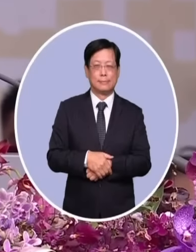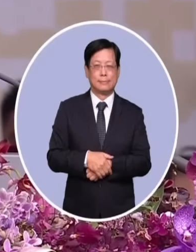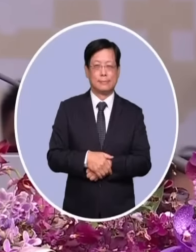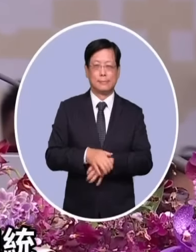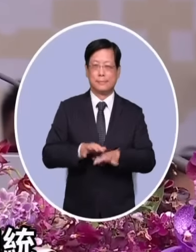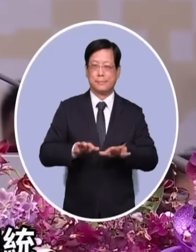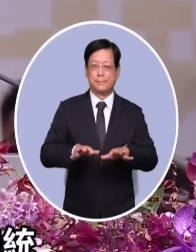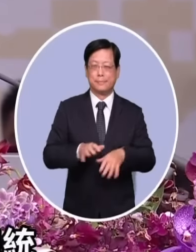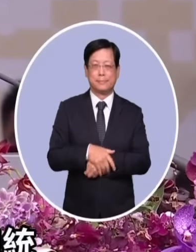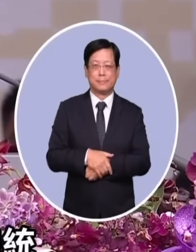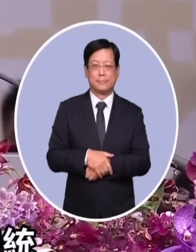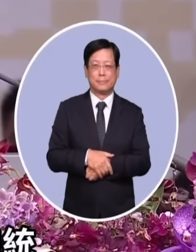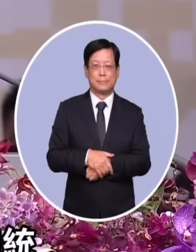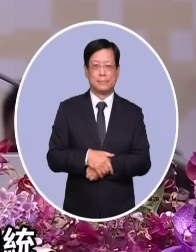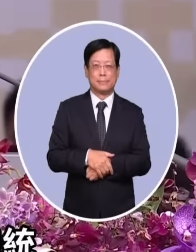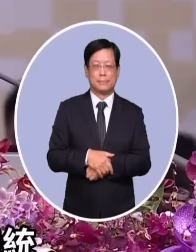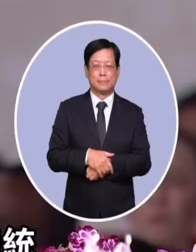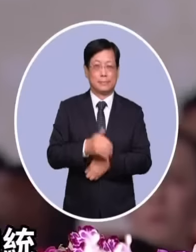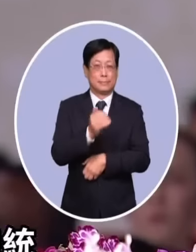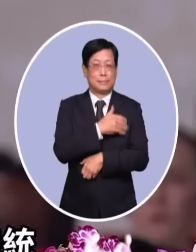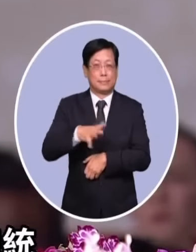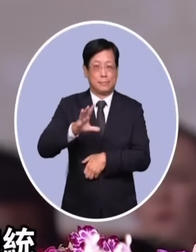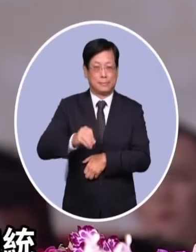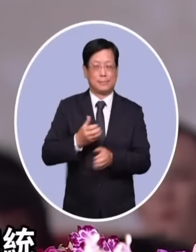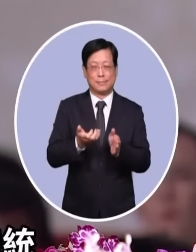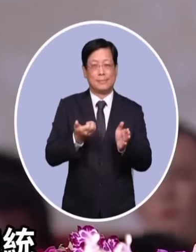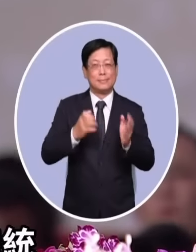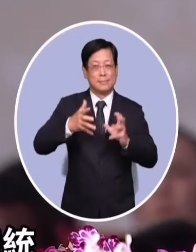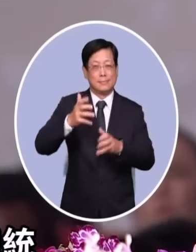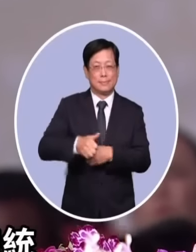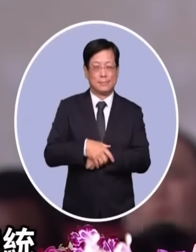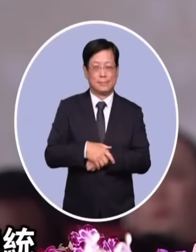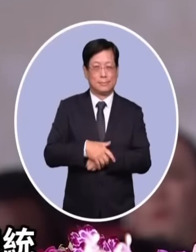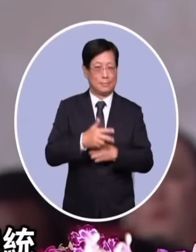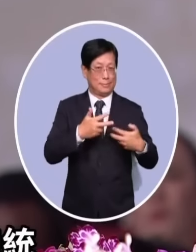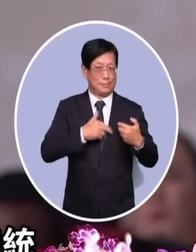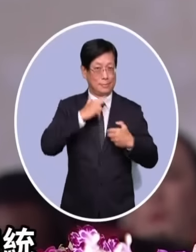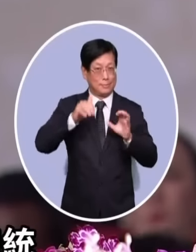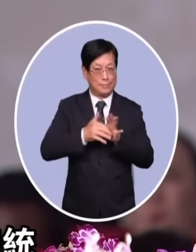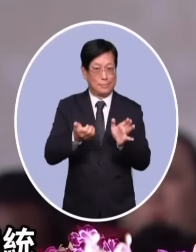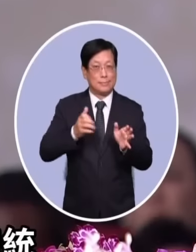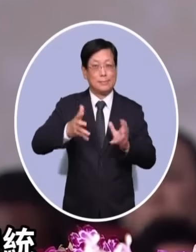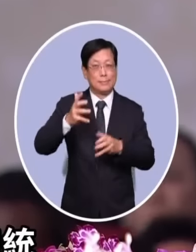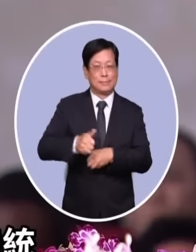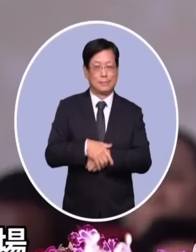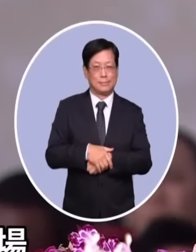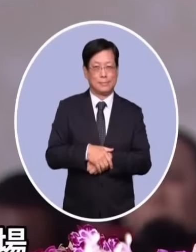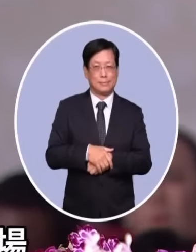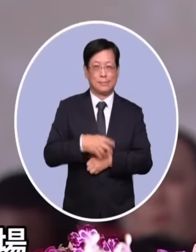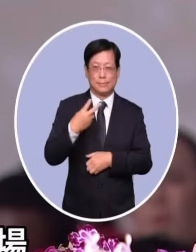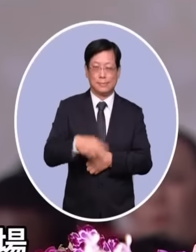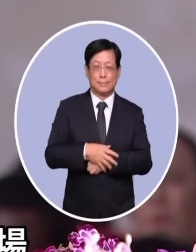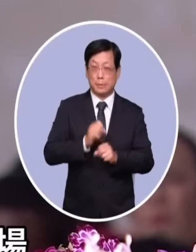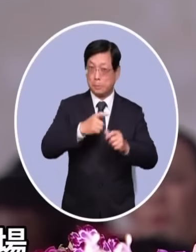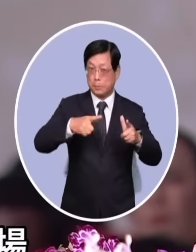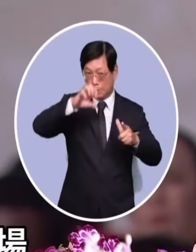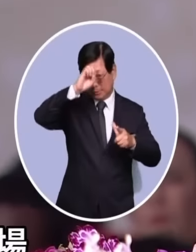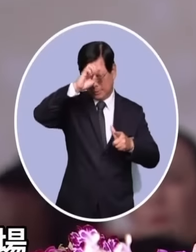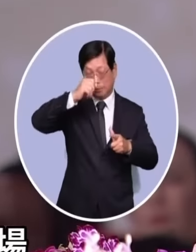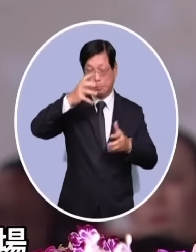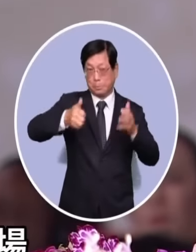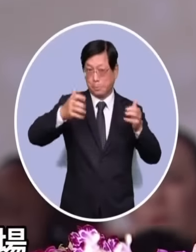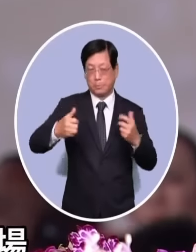今天，陈水扁前总统、蔡英文前总统以及不同政党的领